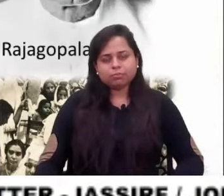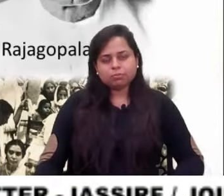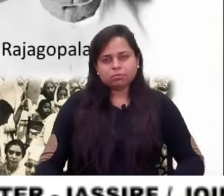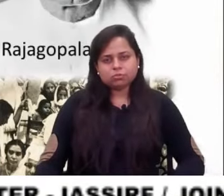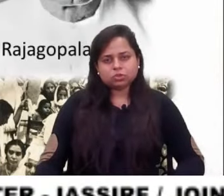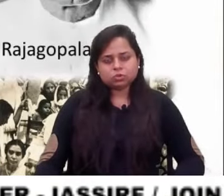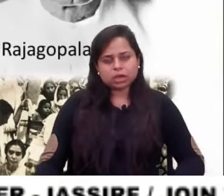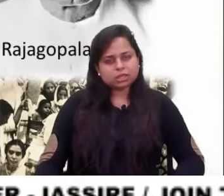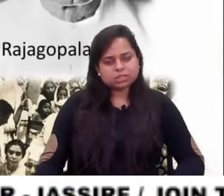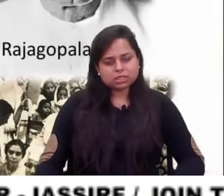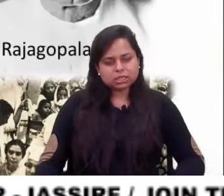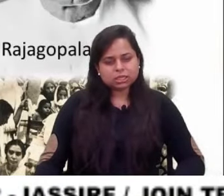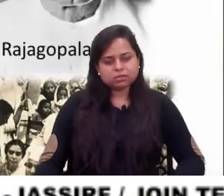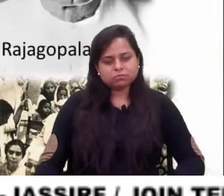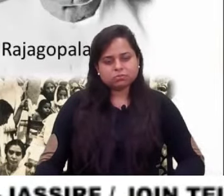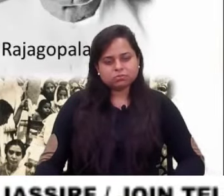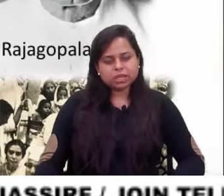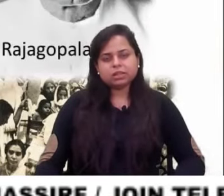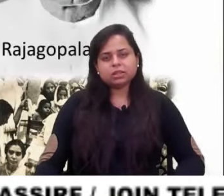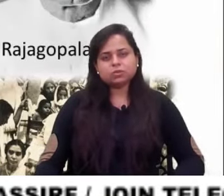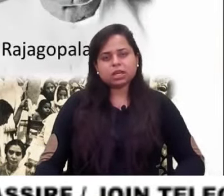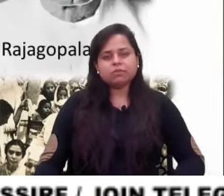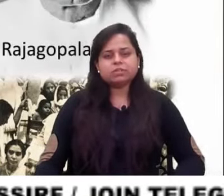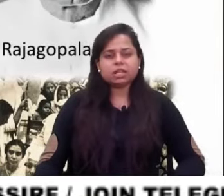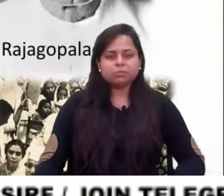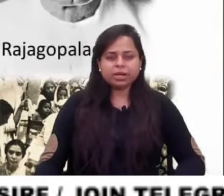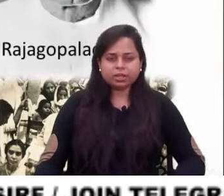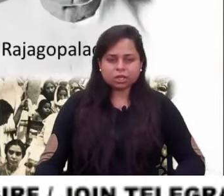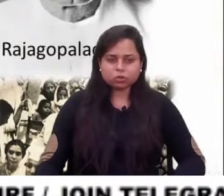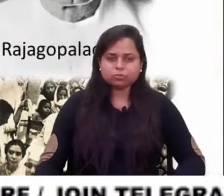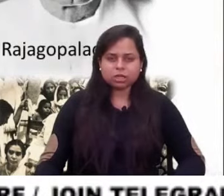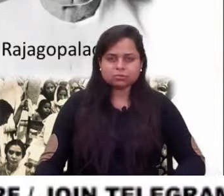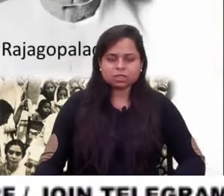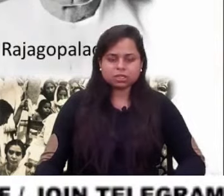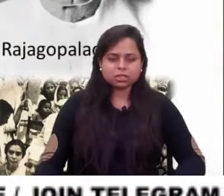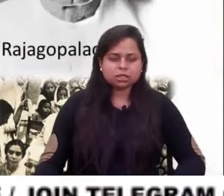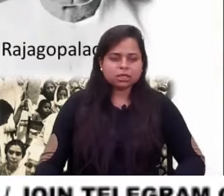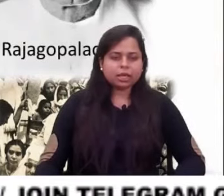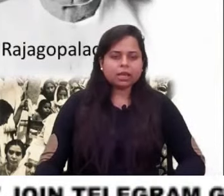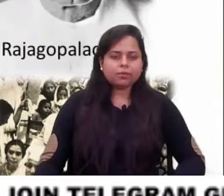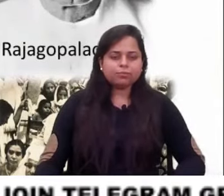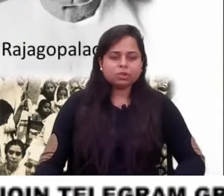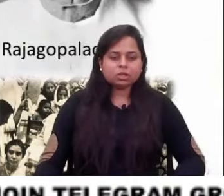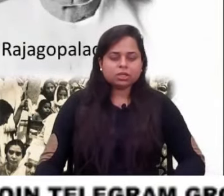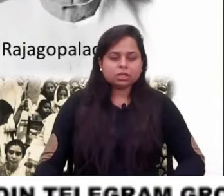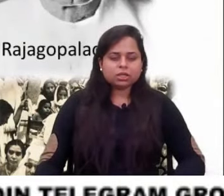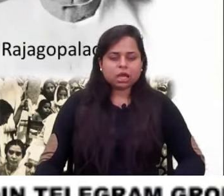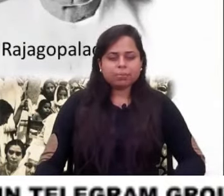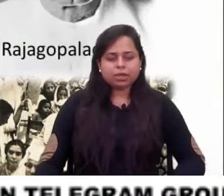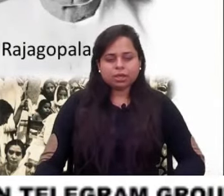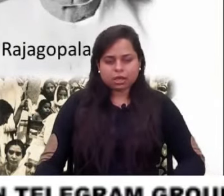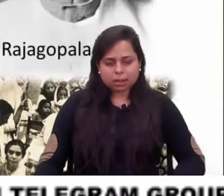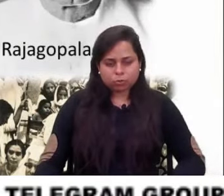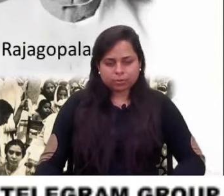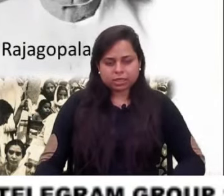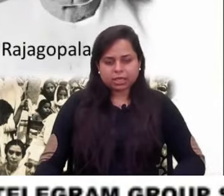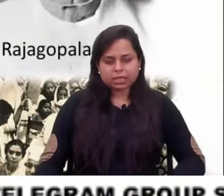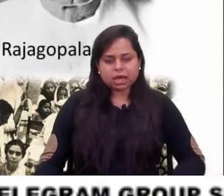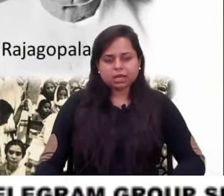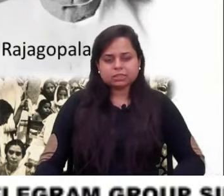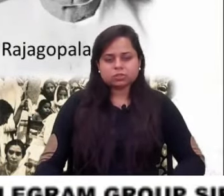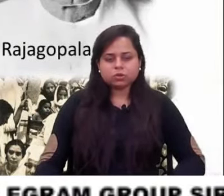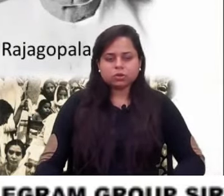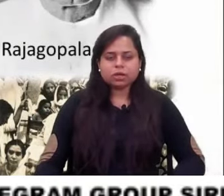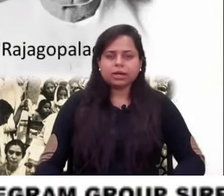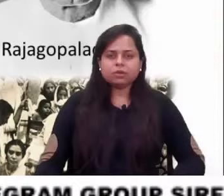ने जो कि यह काफी सेलिब्रेट कर धूमधाम से और यहां पर आपको पता